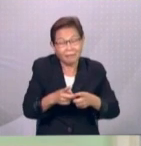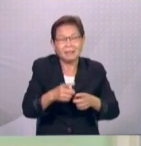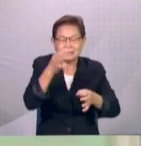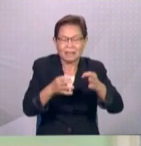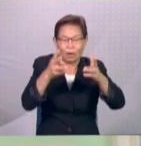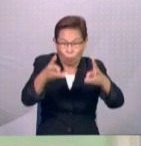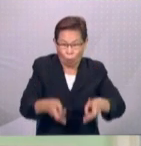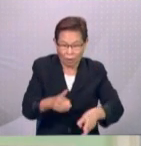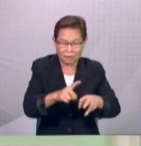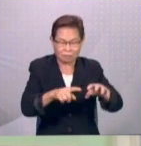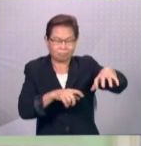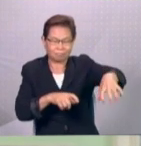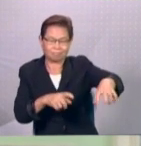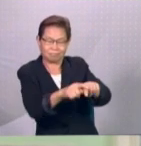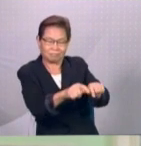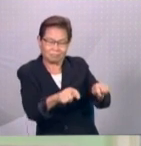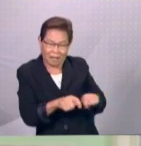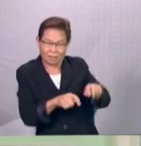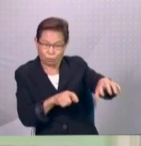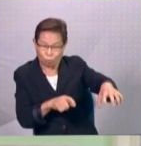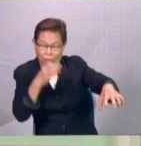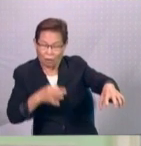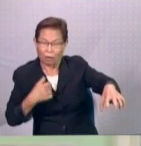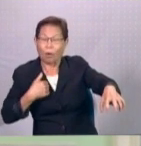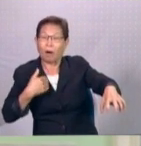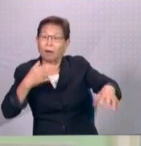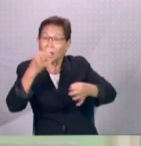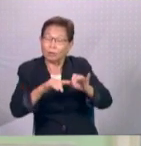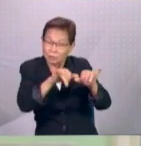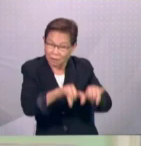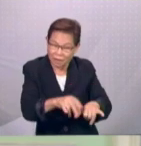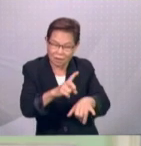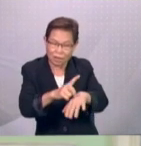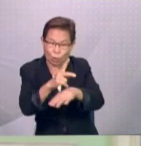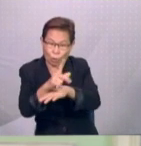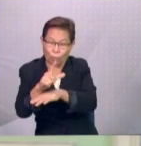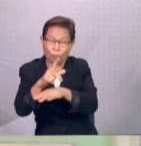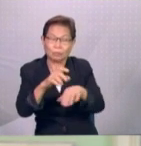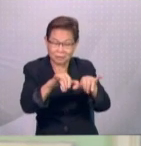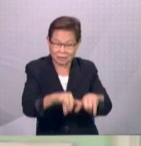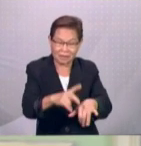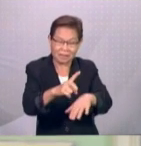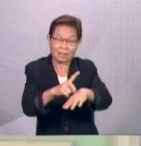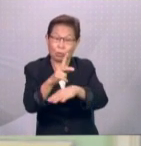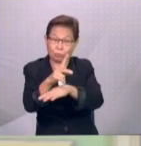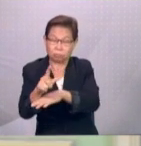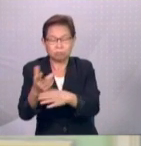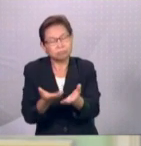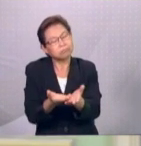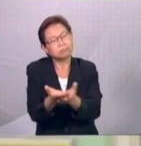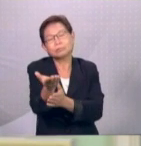warga mereka di daerah-daerah. Dan jika berada di Kuala Lumpur, mereka boleh